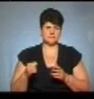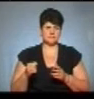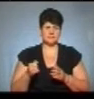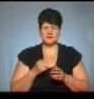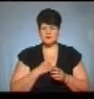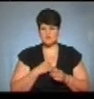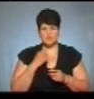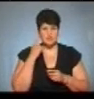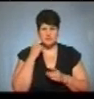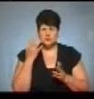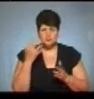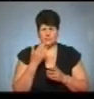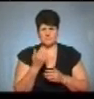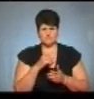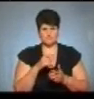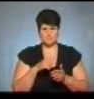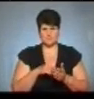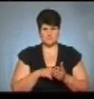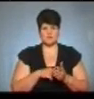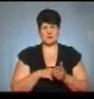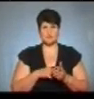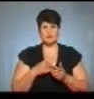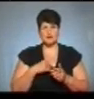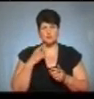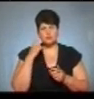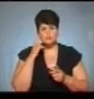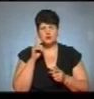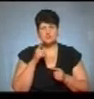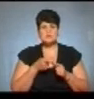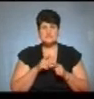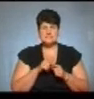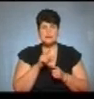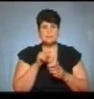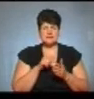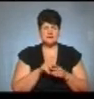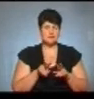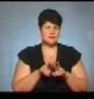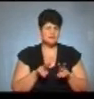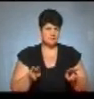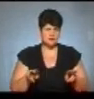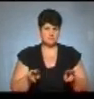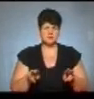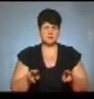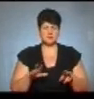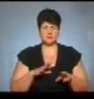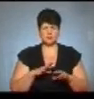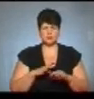На жаль, я не чую добре вашого запитання, але я думаю, що це запитання ідентичне, яке